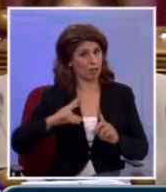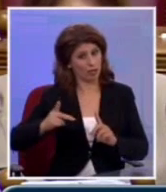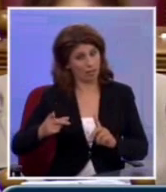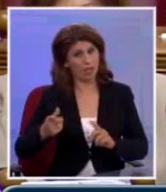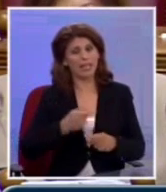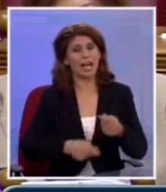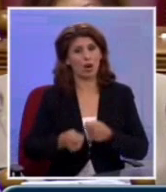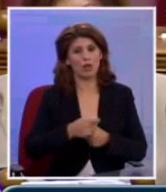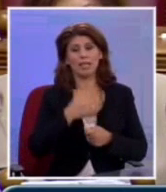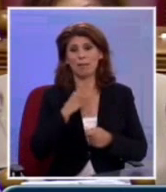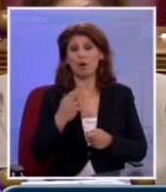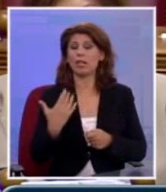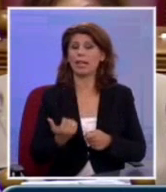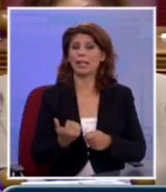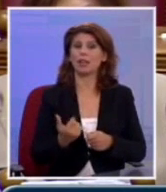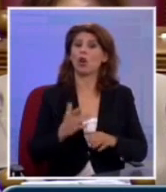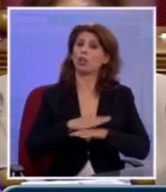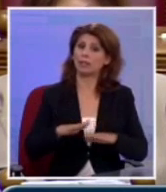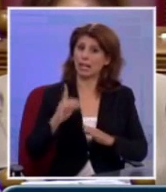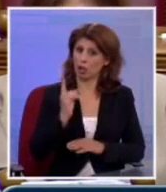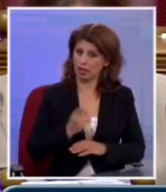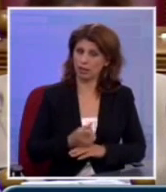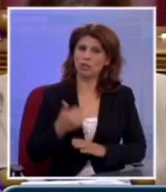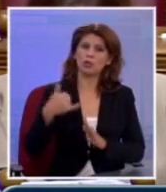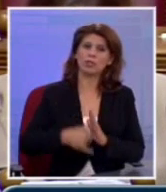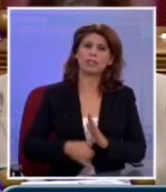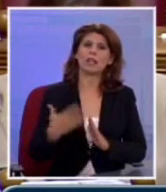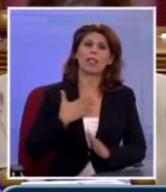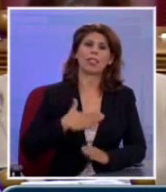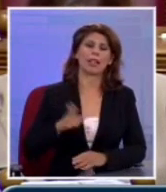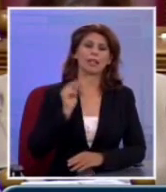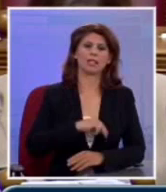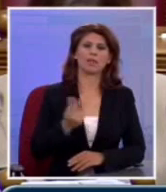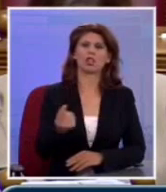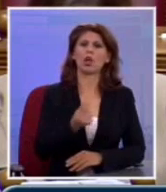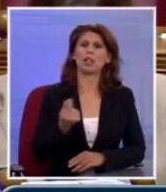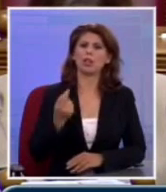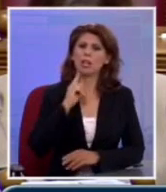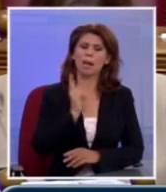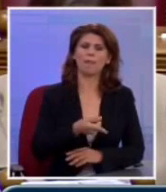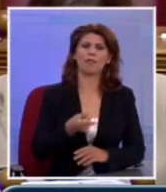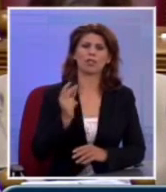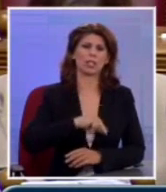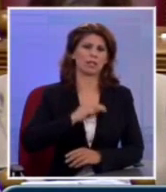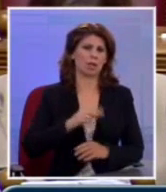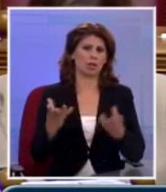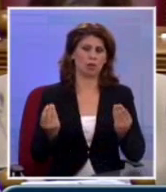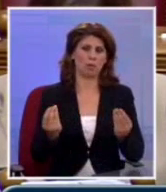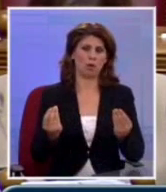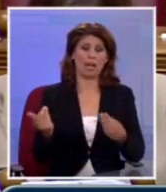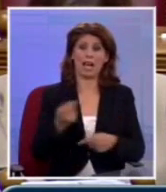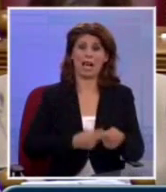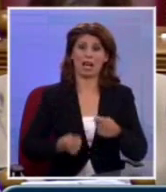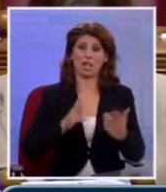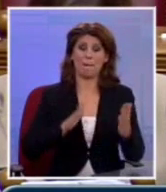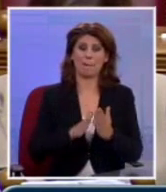οι αγορές λοιπόν να είναι ο τελικός κριτής, ουσιαστικά θέλει τα συμφέροντα των λίγων να επιβάλλονται στα συμφέροντα των πολλών. Η αγορά